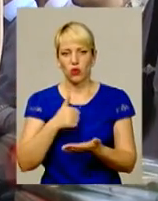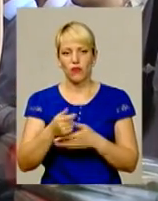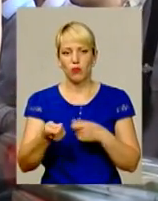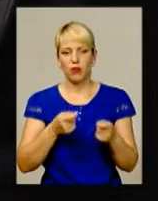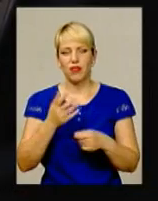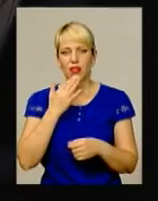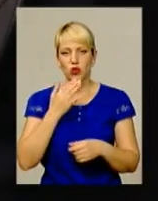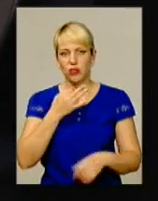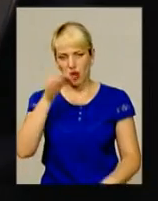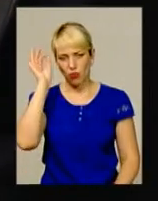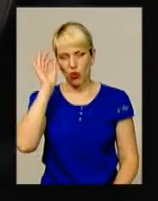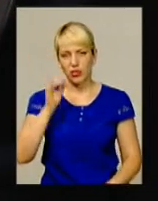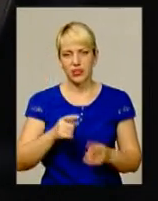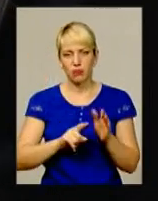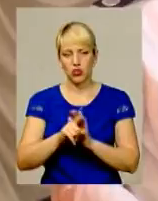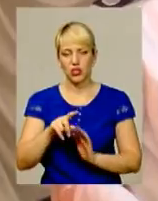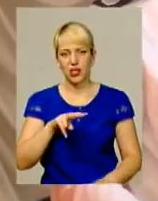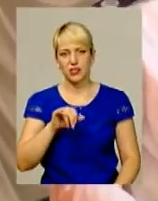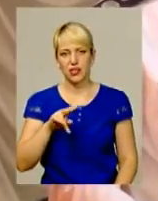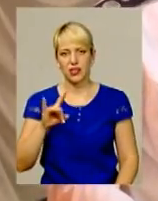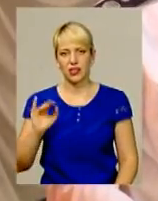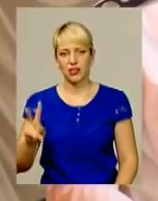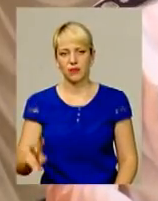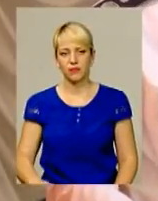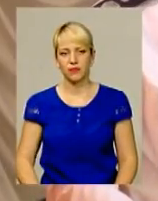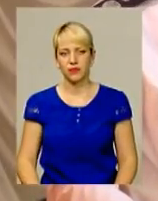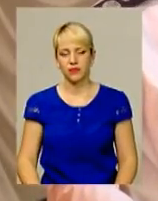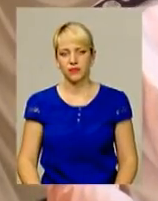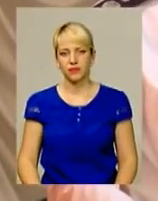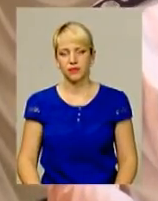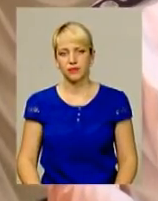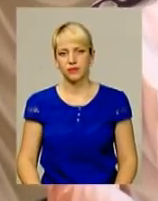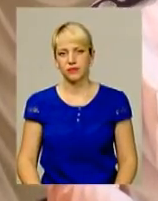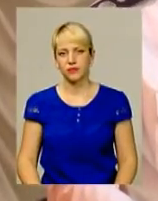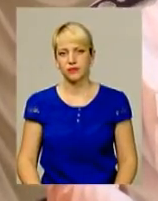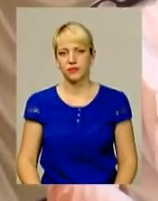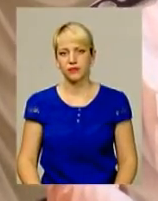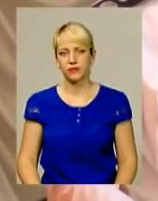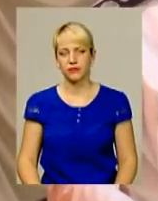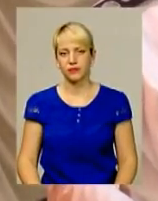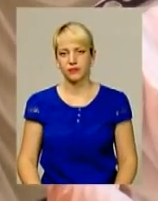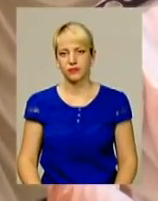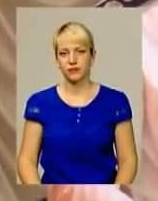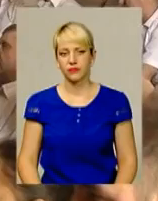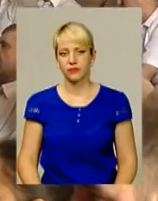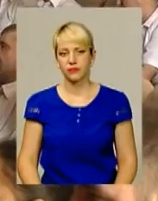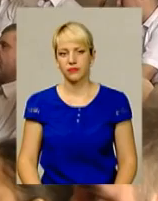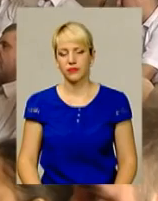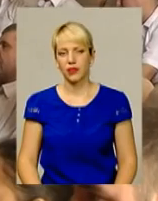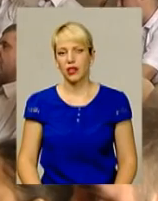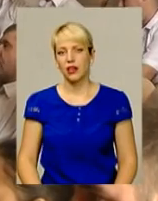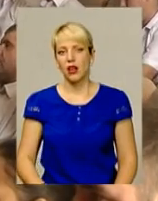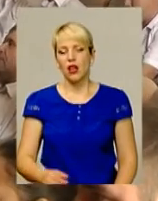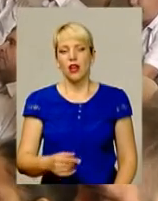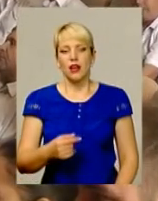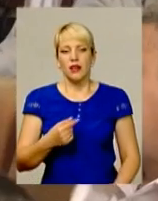Нацполіції Хмельниччини починає з лірики. Не розчаровуйся Україні і зрозумій її печаль. Насправді,